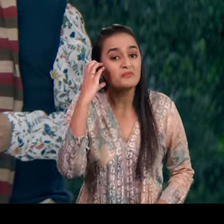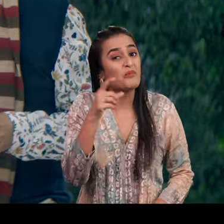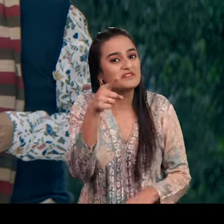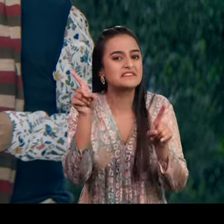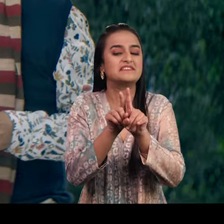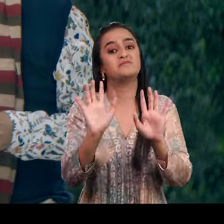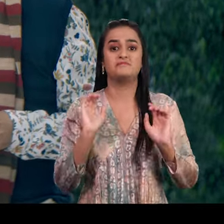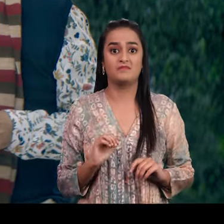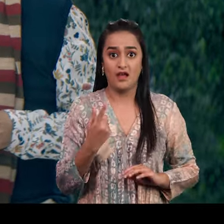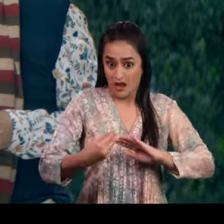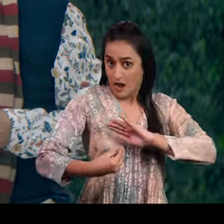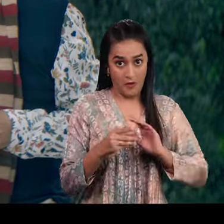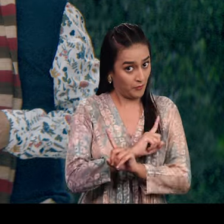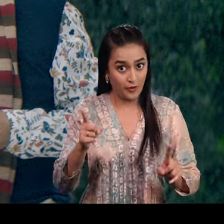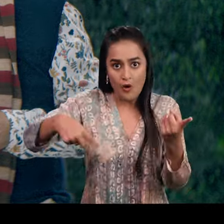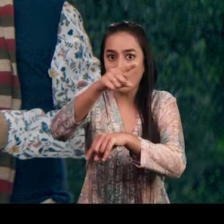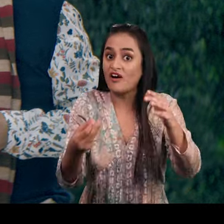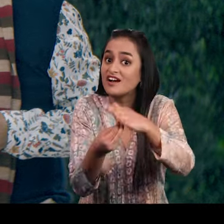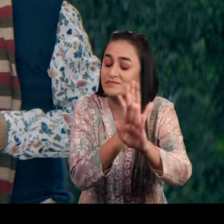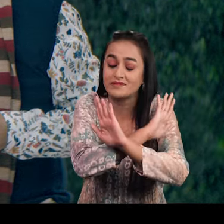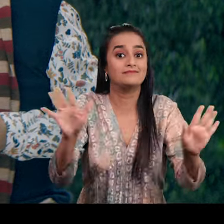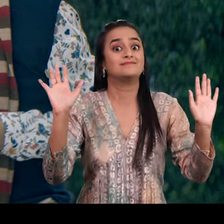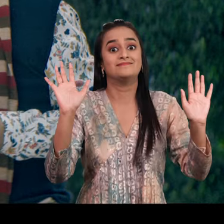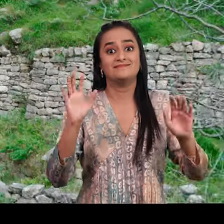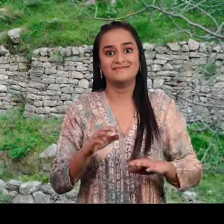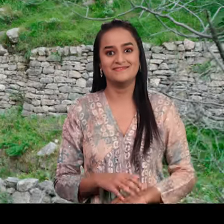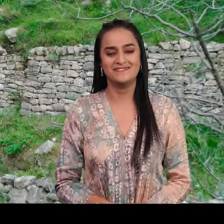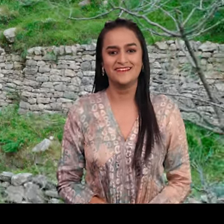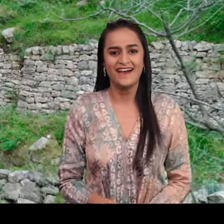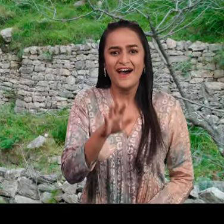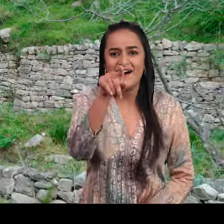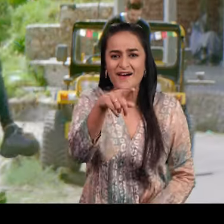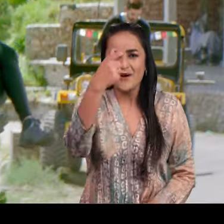આજકાલ મોદીજી જેવું થઈ ગયું, ખાતો નથી ને ખાવા દેતો નથી.